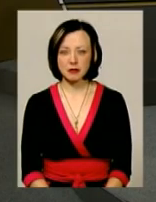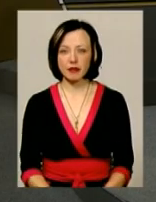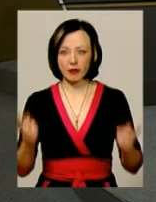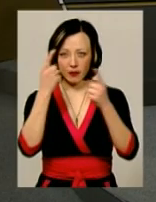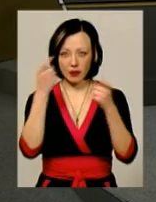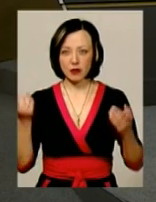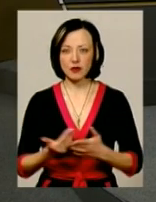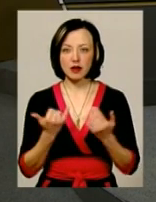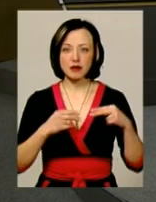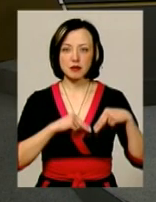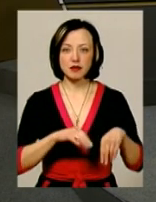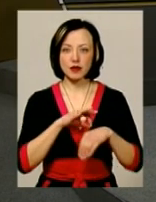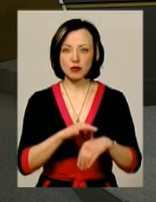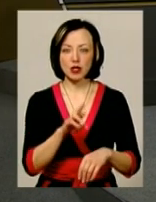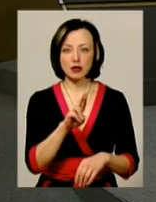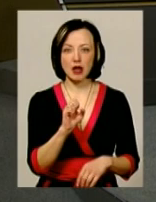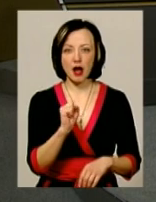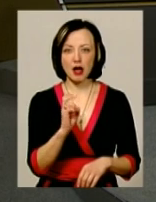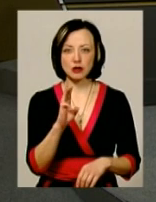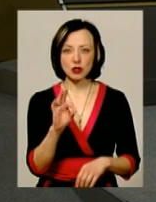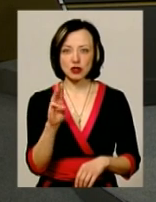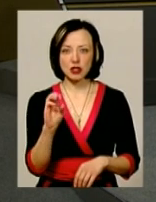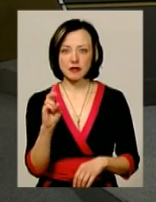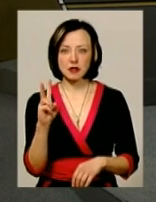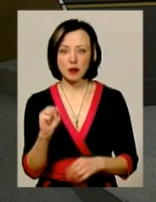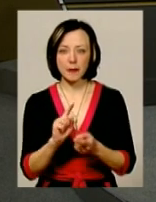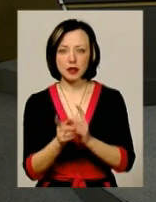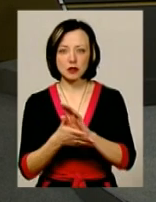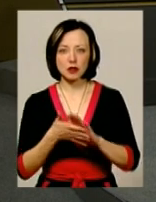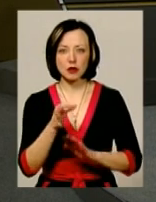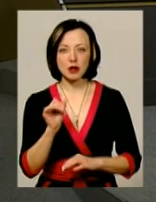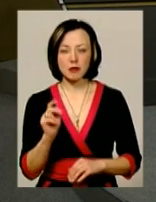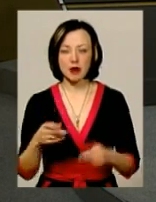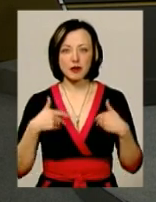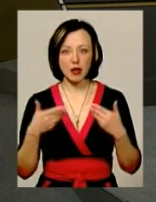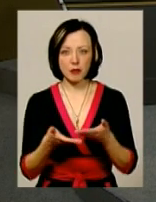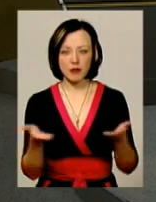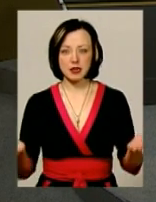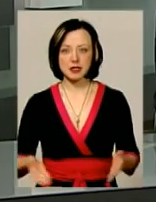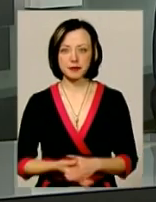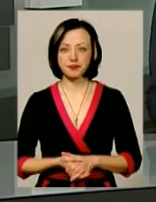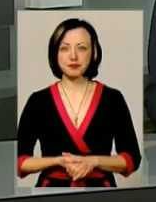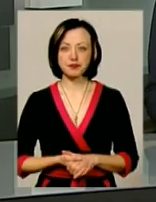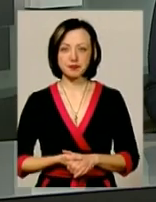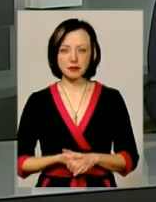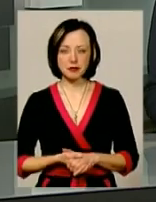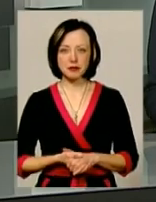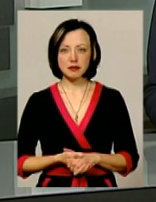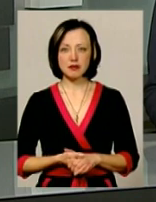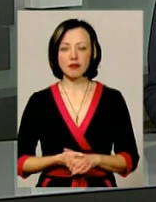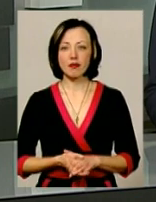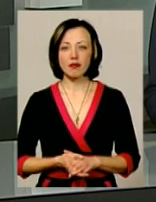ефірі новини. В студії для вас працюють ведуча Ярослава Антошевська, перекладач на жестову мову Ольга Рибак. Ми вітаємо вас.